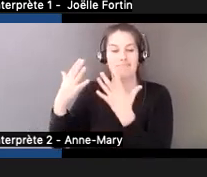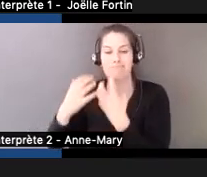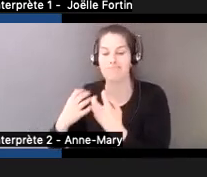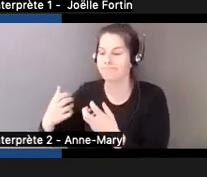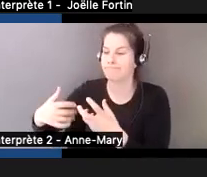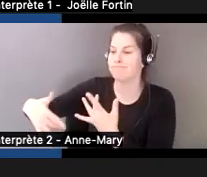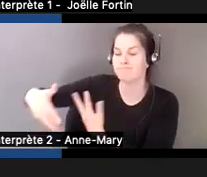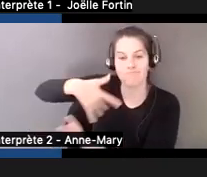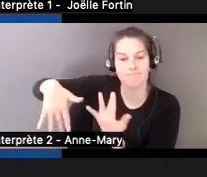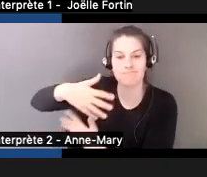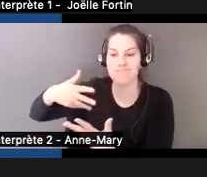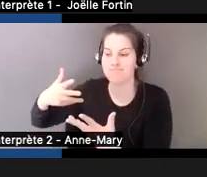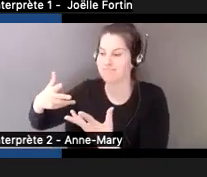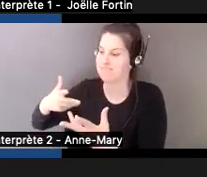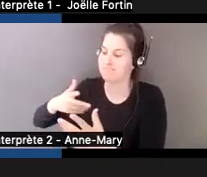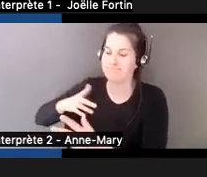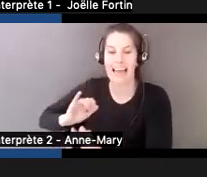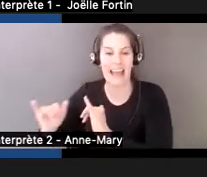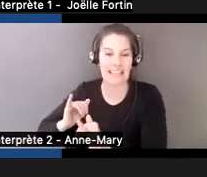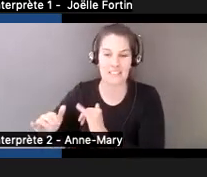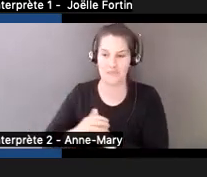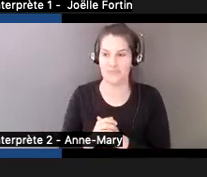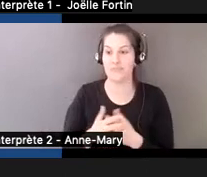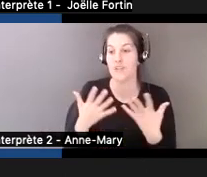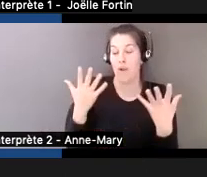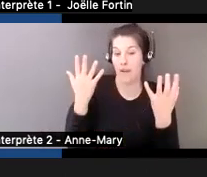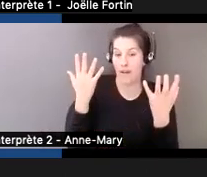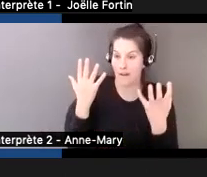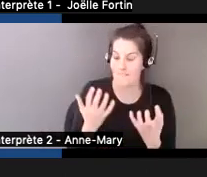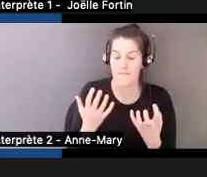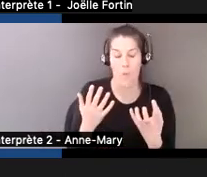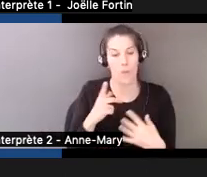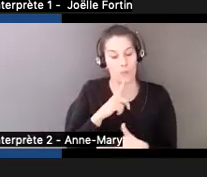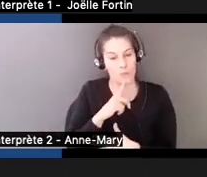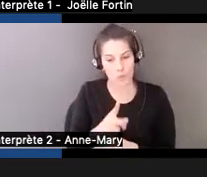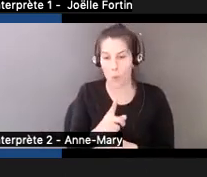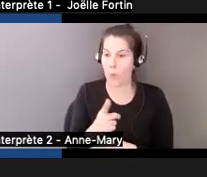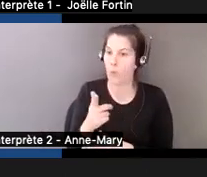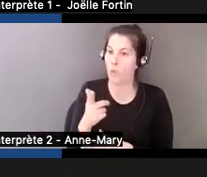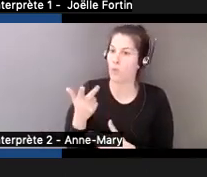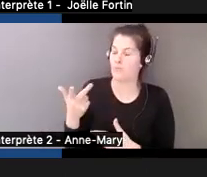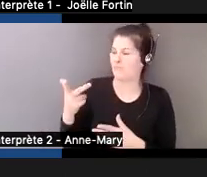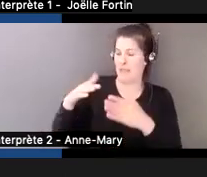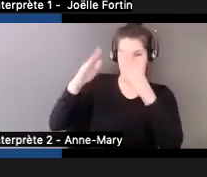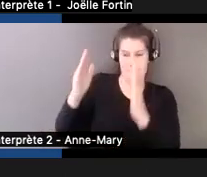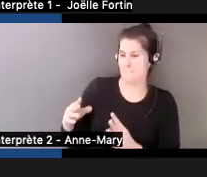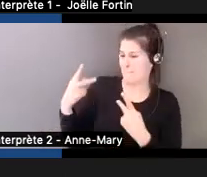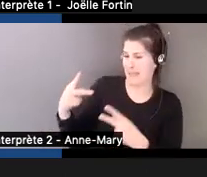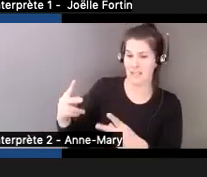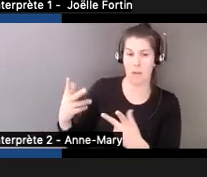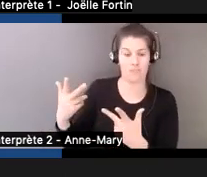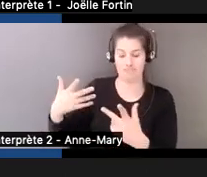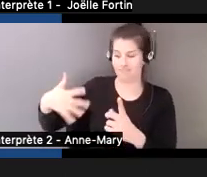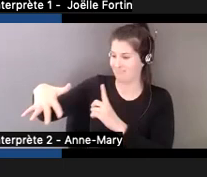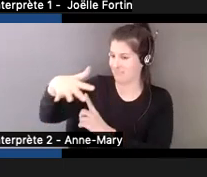veut se garantir que les résidents sont impliqués. C'est leur maison, c'est leur milieu de vie. Ce n'est